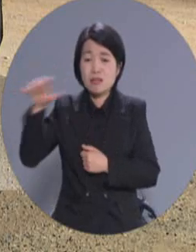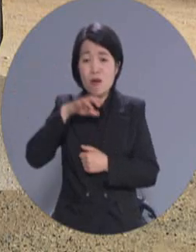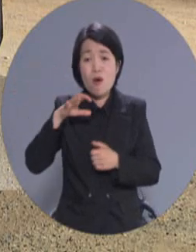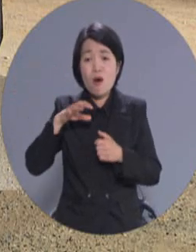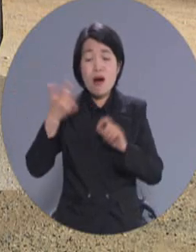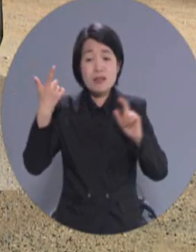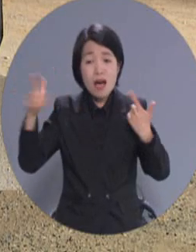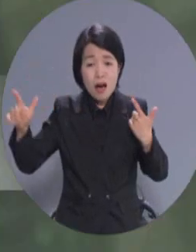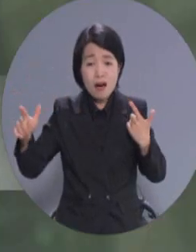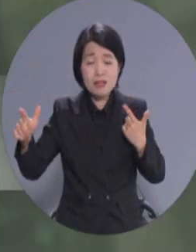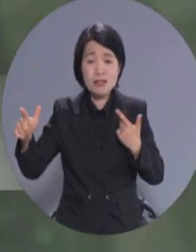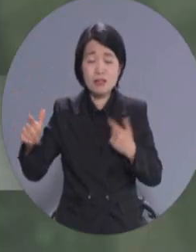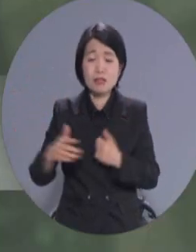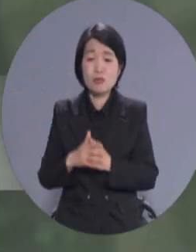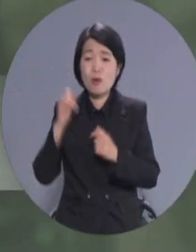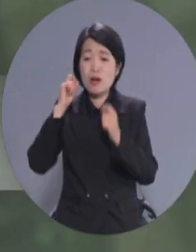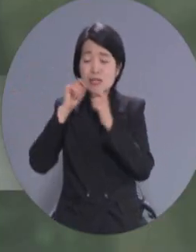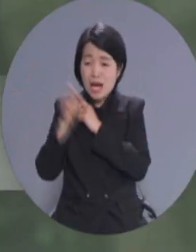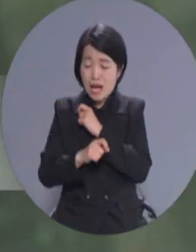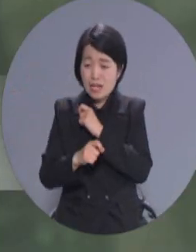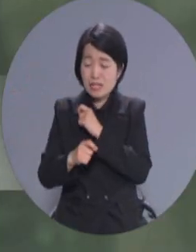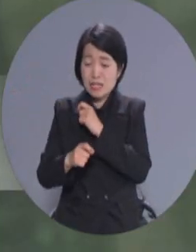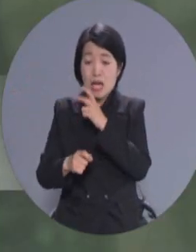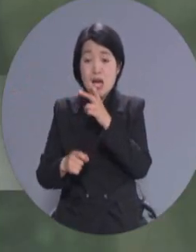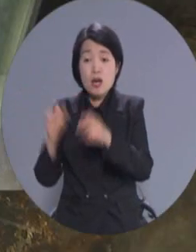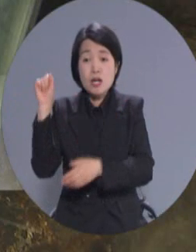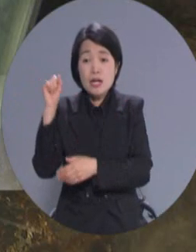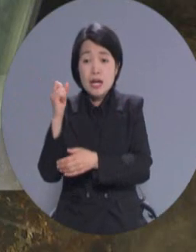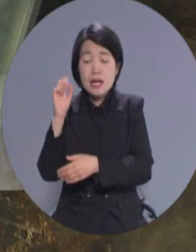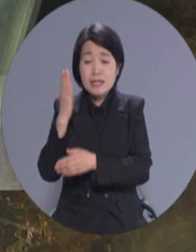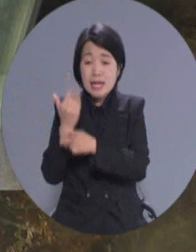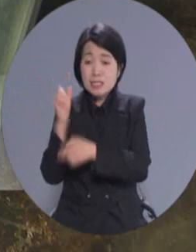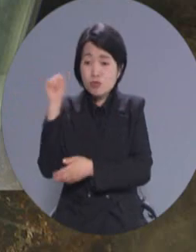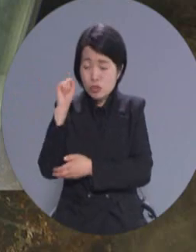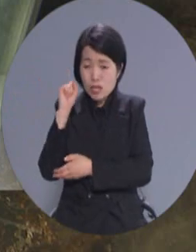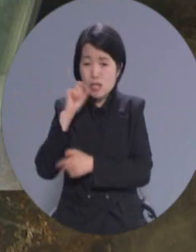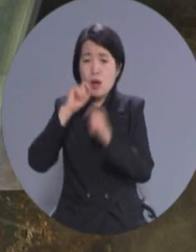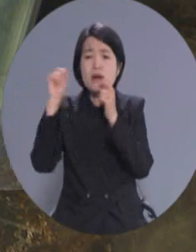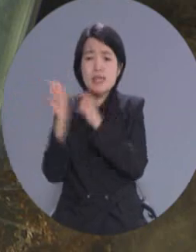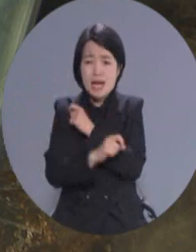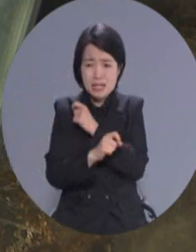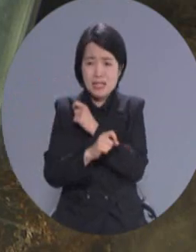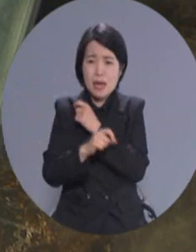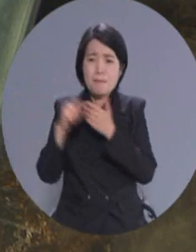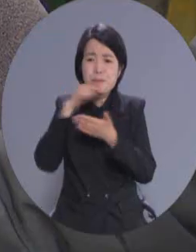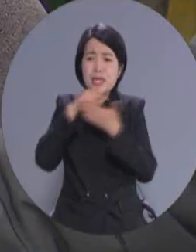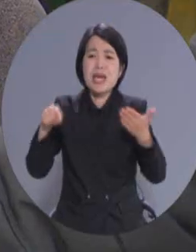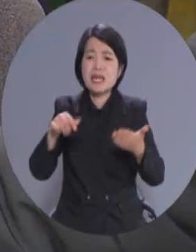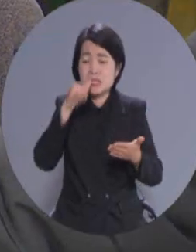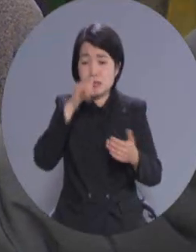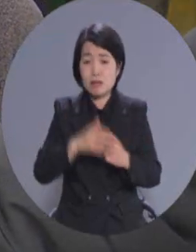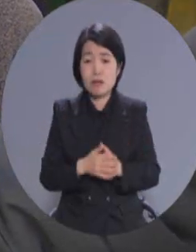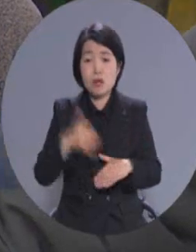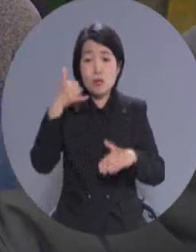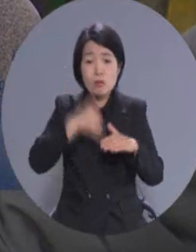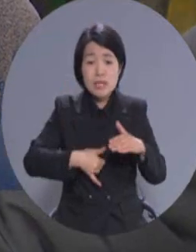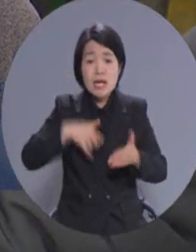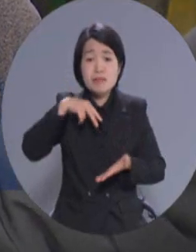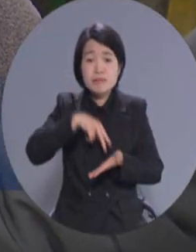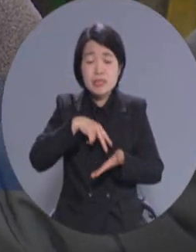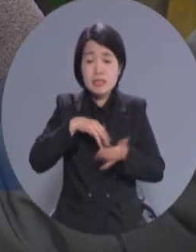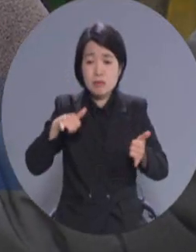기상천외 한 범행 수법에 탁송기사까지 피해자 3명은 꼼짝없이 당할 수밖에 없었습니다. 농사를 이렇게